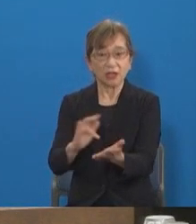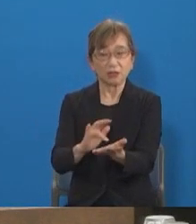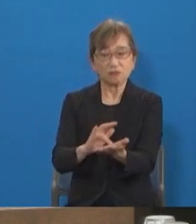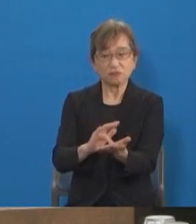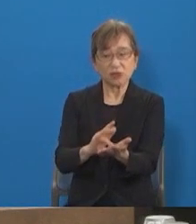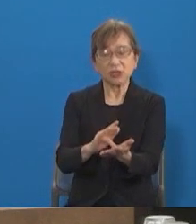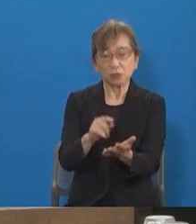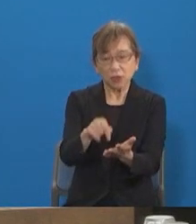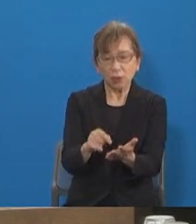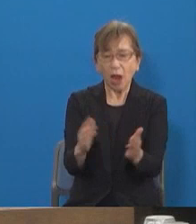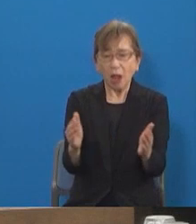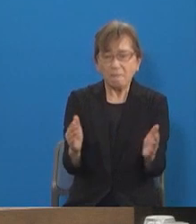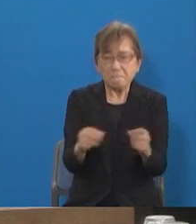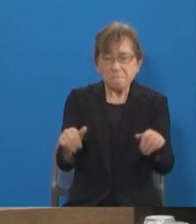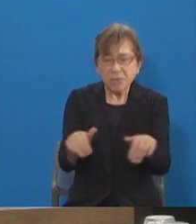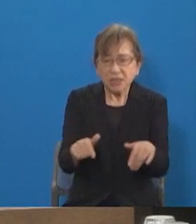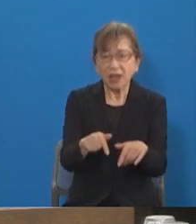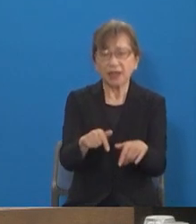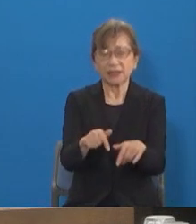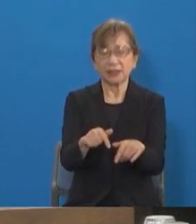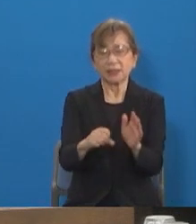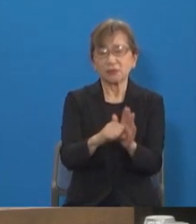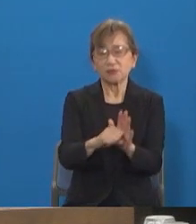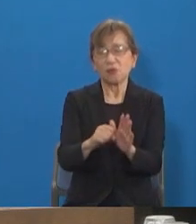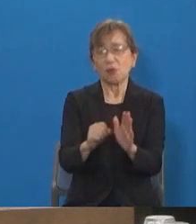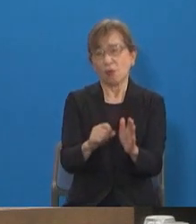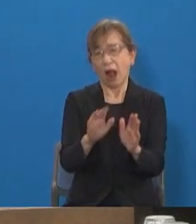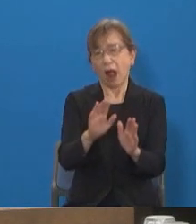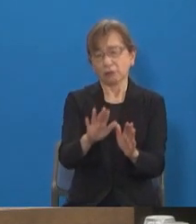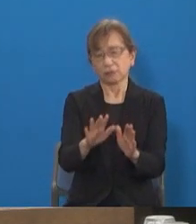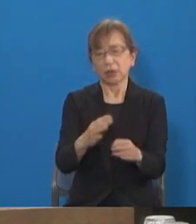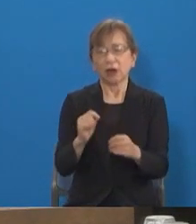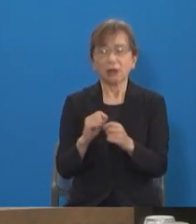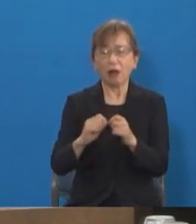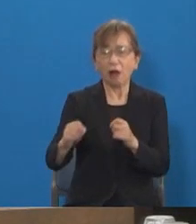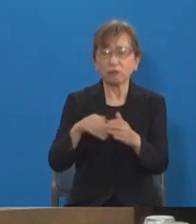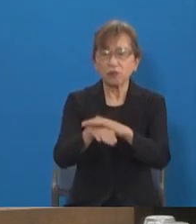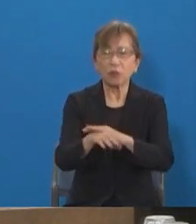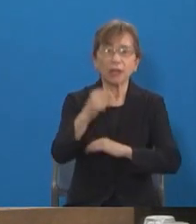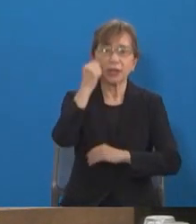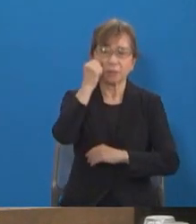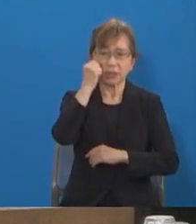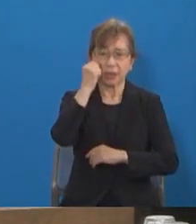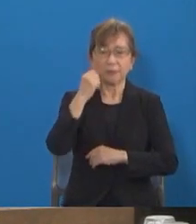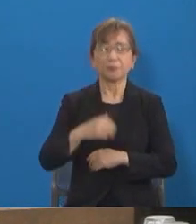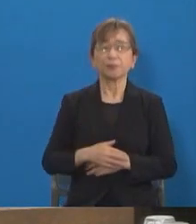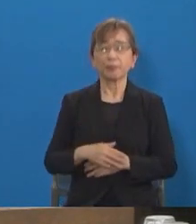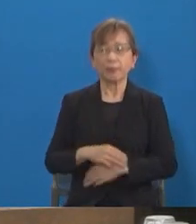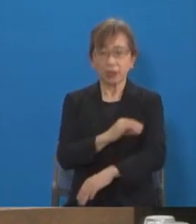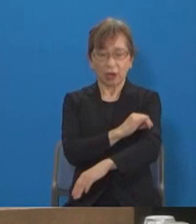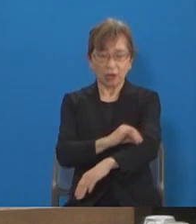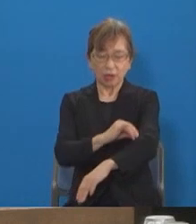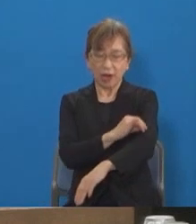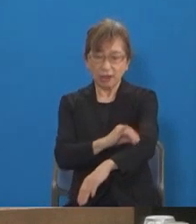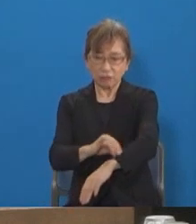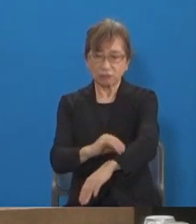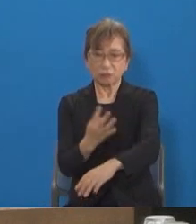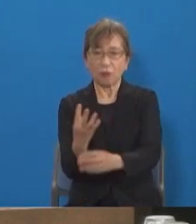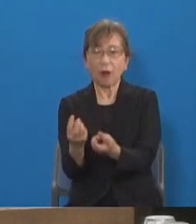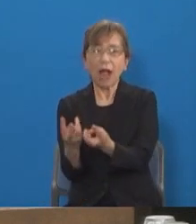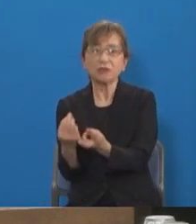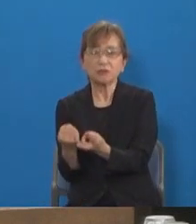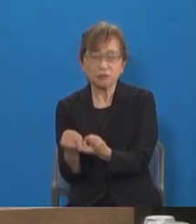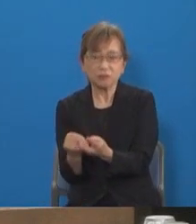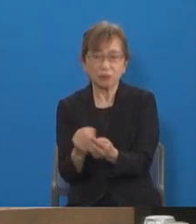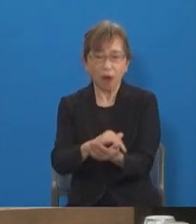日間しか有効期間がなく、長期保存ができません。また、1人当たりの献血回数や量には